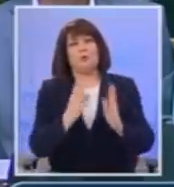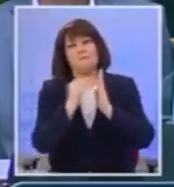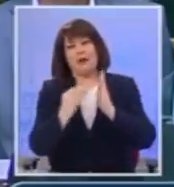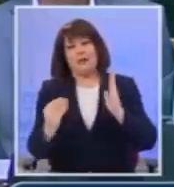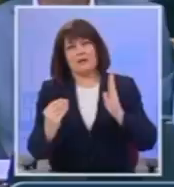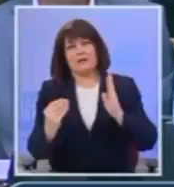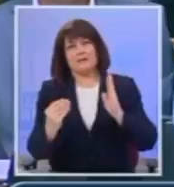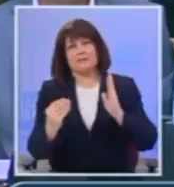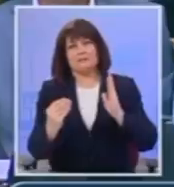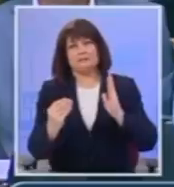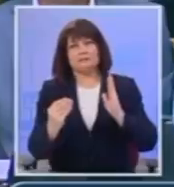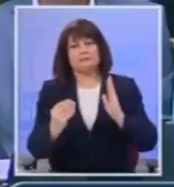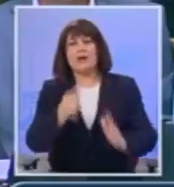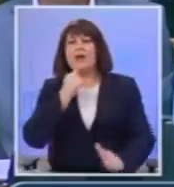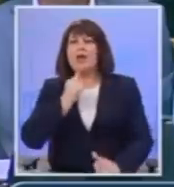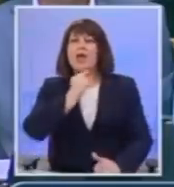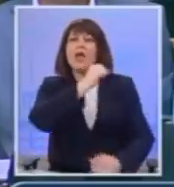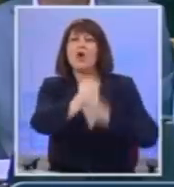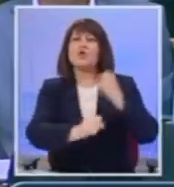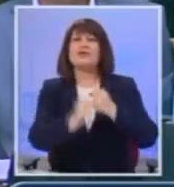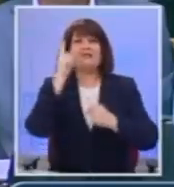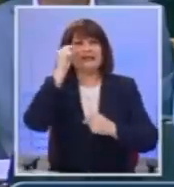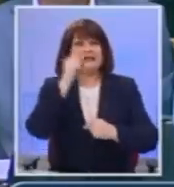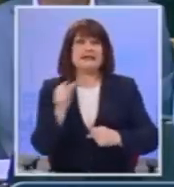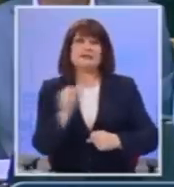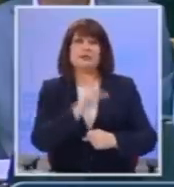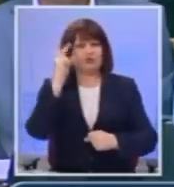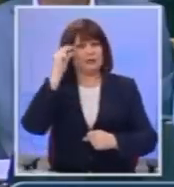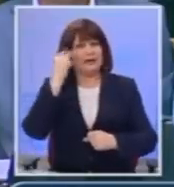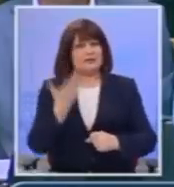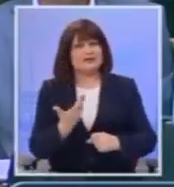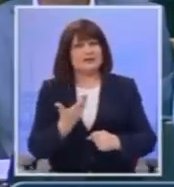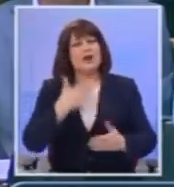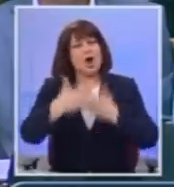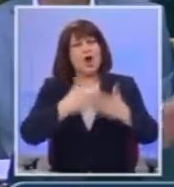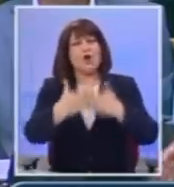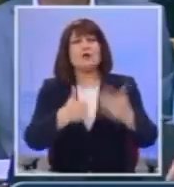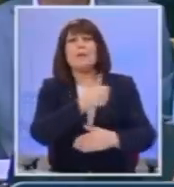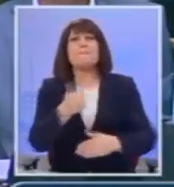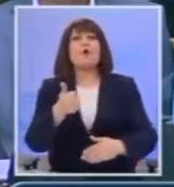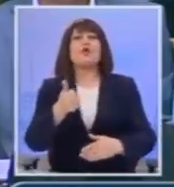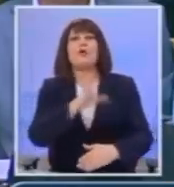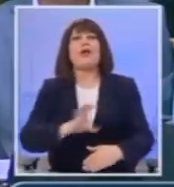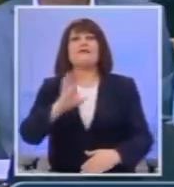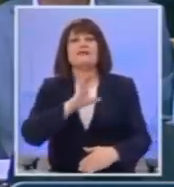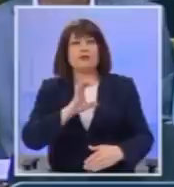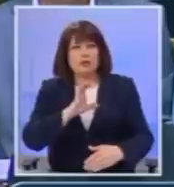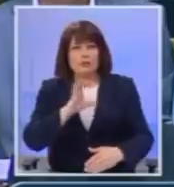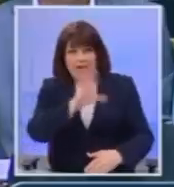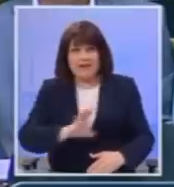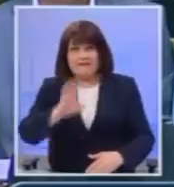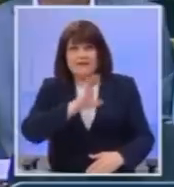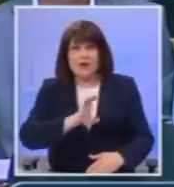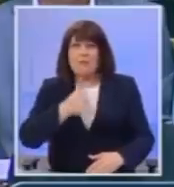Είναι οι αιώνιοι φοιτητές που πρέπει να επανέλθουν, να επιστρέψουν. Η μοναδική χώρα στην Ευρώπη που έχουμε αυτό το θεσμό των